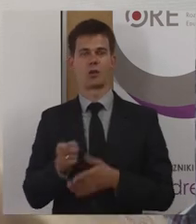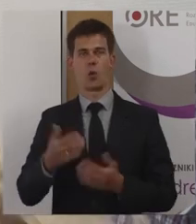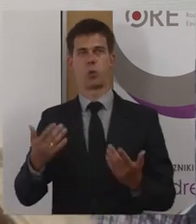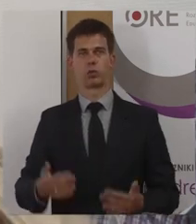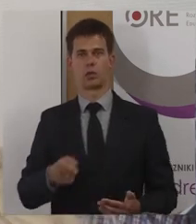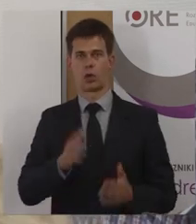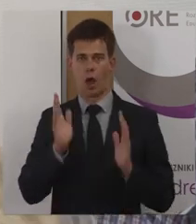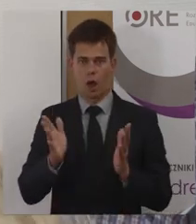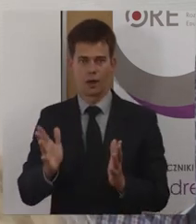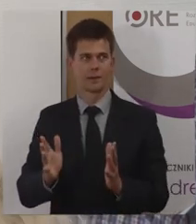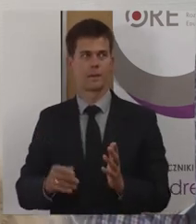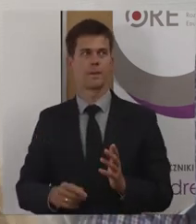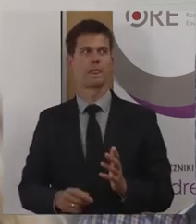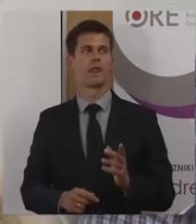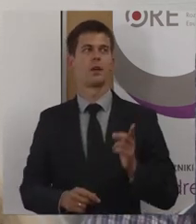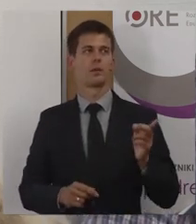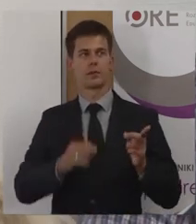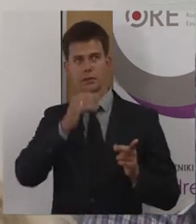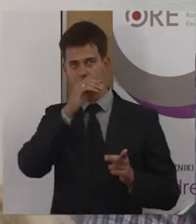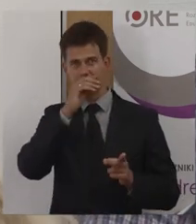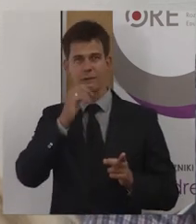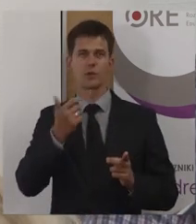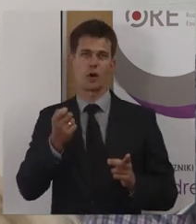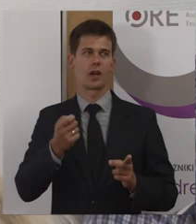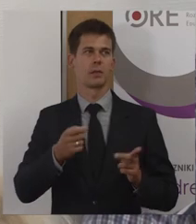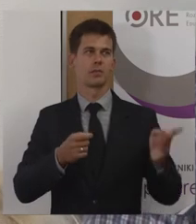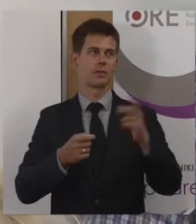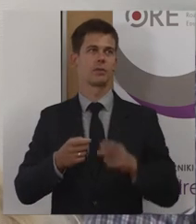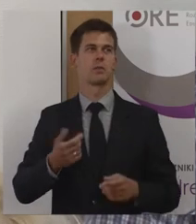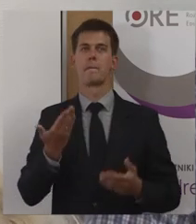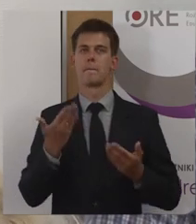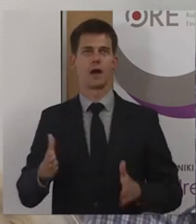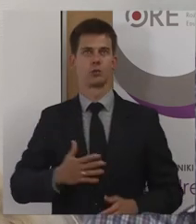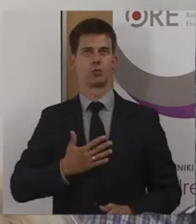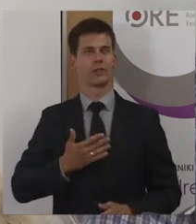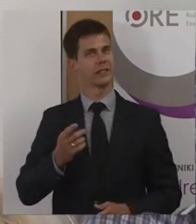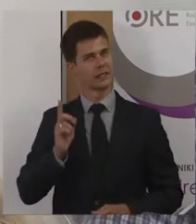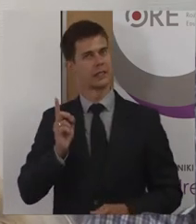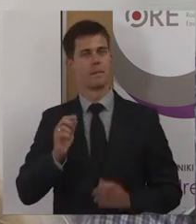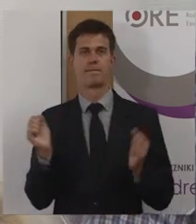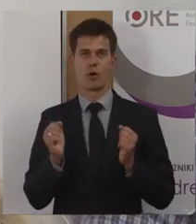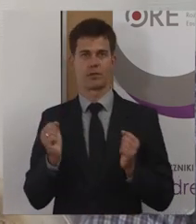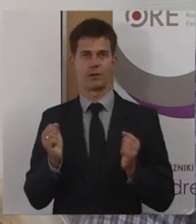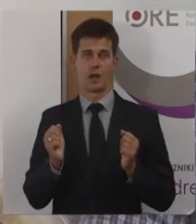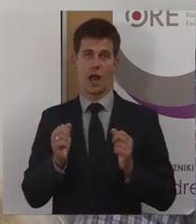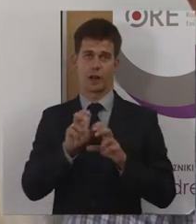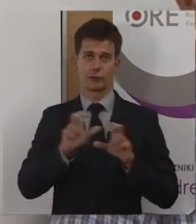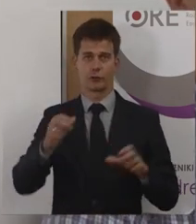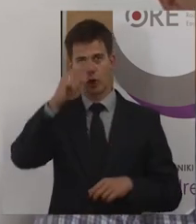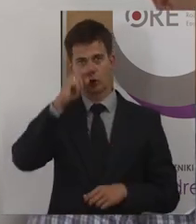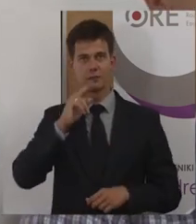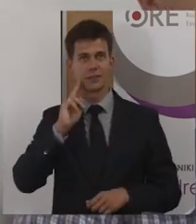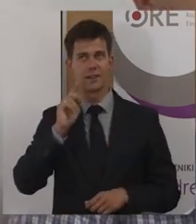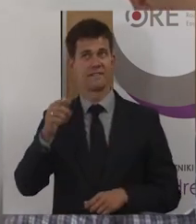Ale czy pan... Myślę, że my w tym środowisku sobie bardzo zdajemy z tego sprawę. Ale czy rodzice sobie zdają sprawę i czy